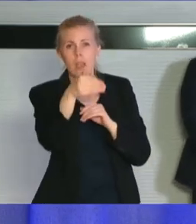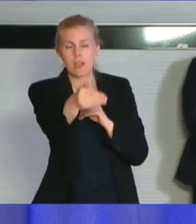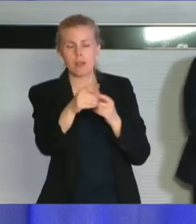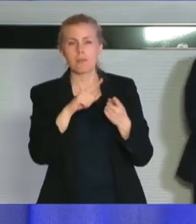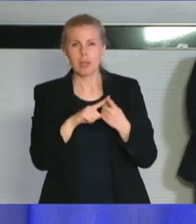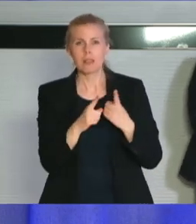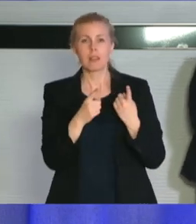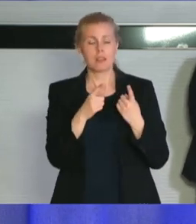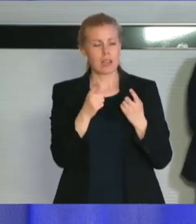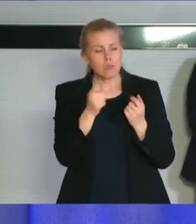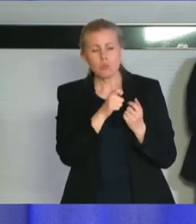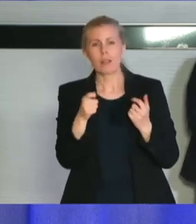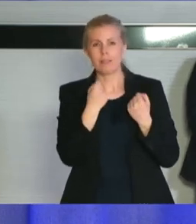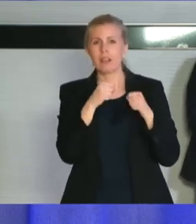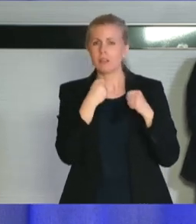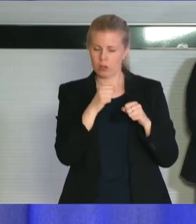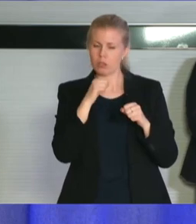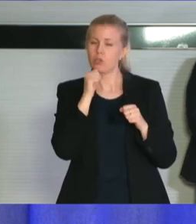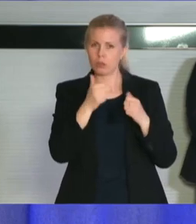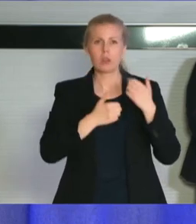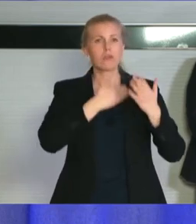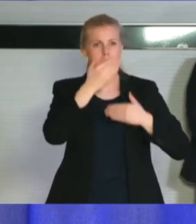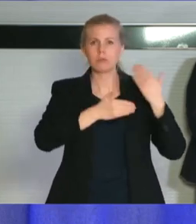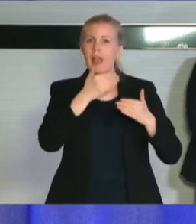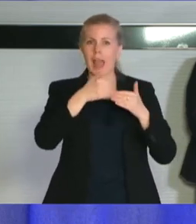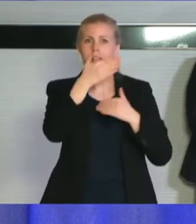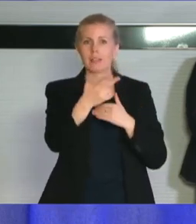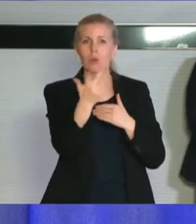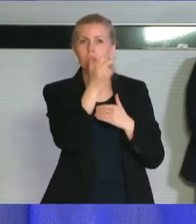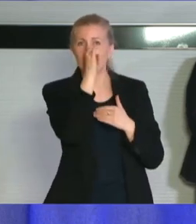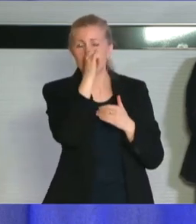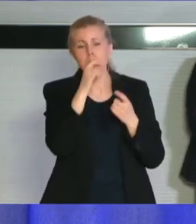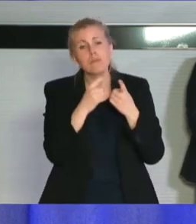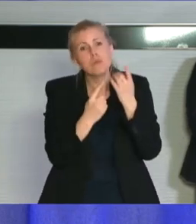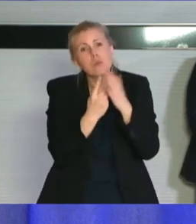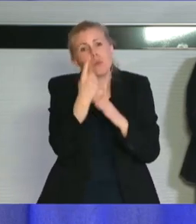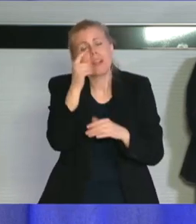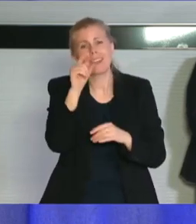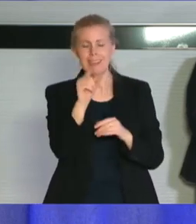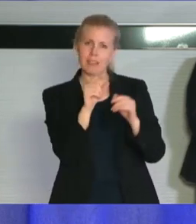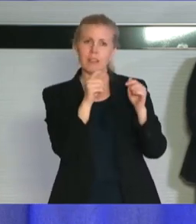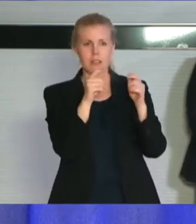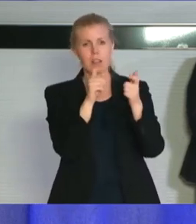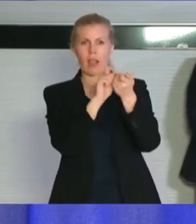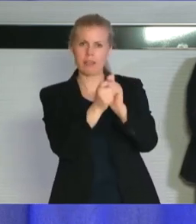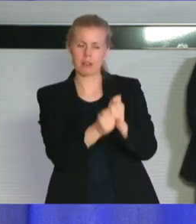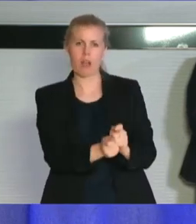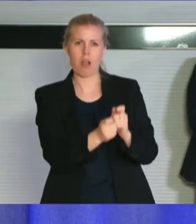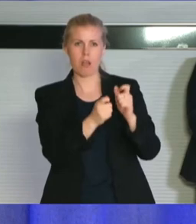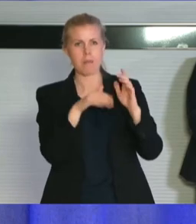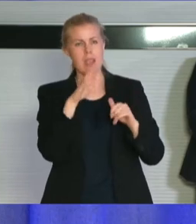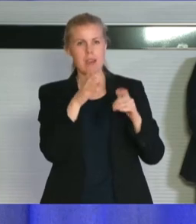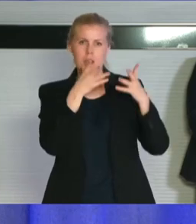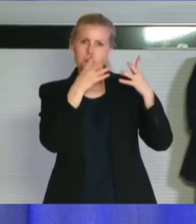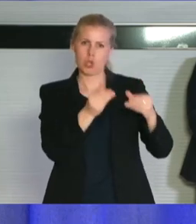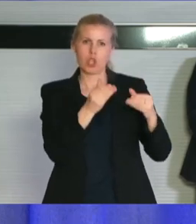tiltak som må vare etter det, men forhåpentligvis kanskje litt mer oppmyket hvis vi har fått de resultatene vi trenger. Men vi kan